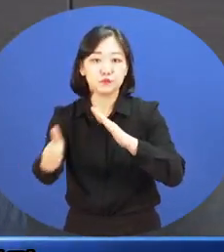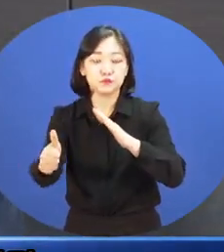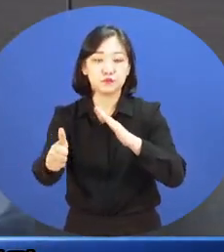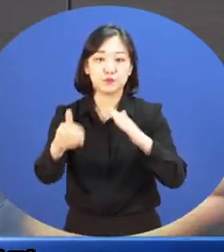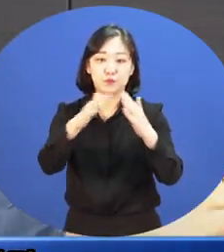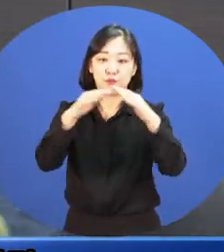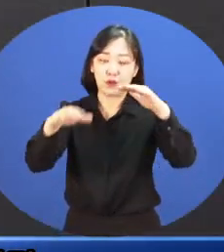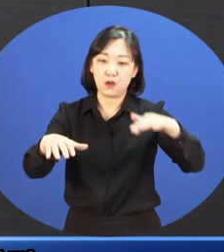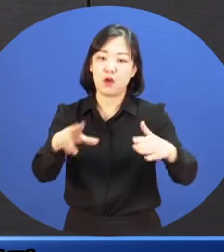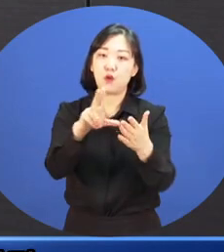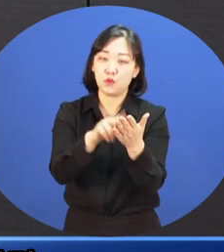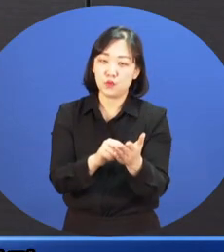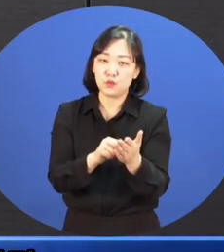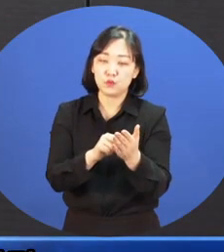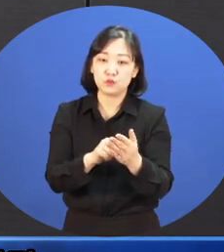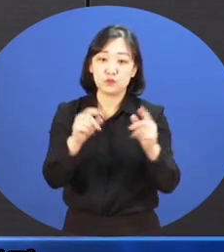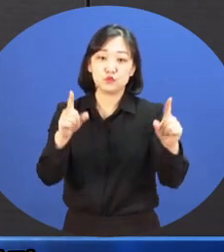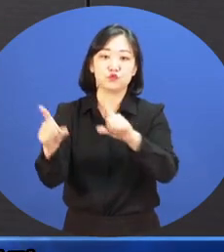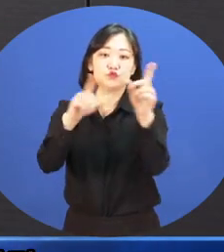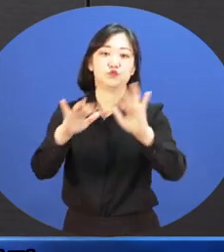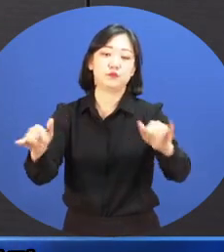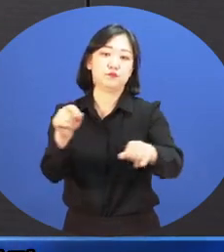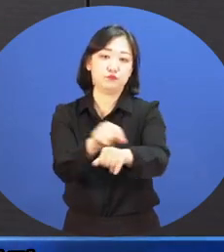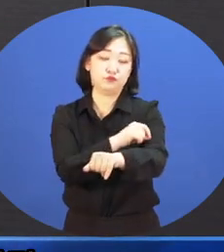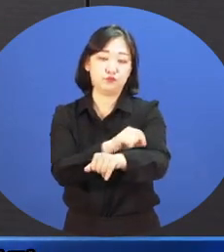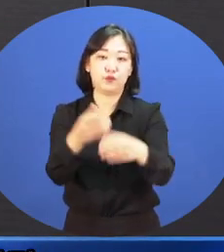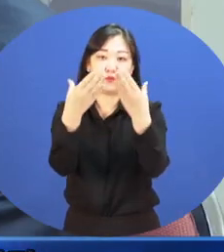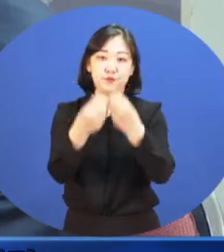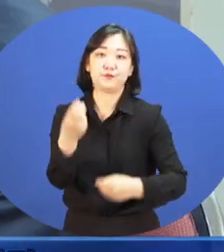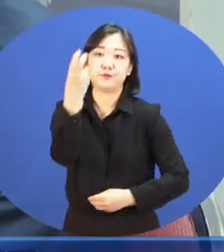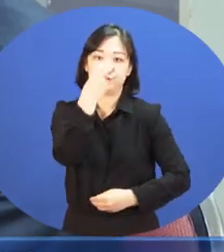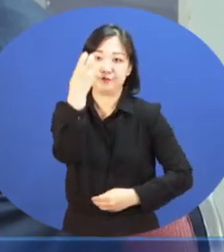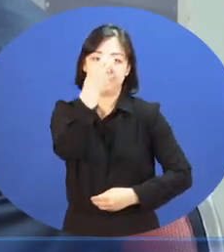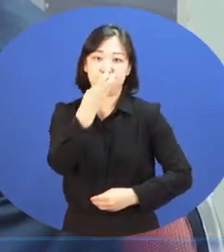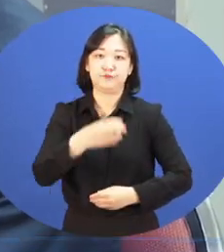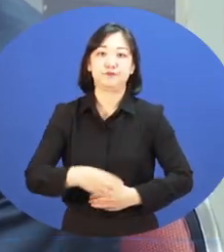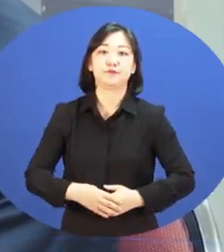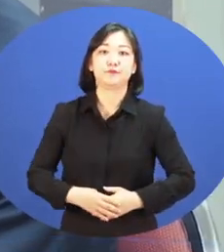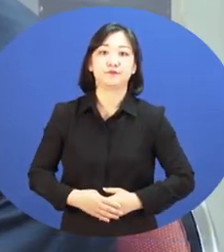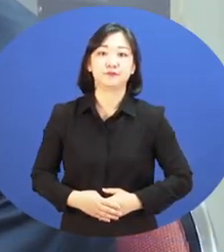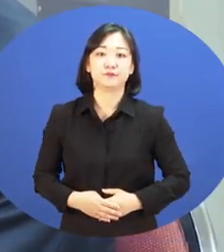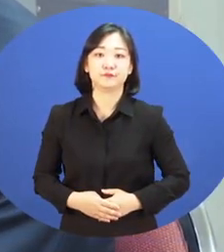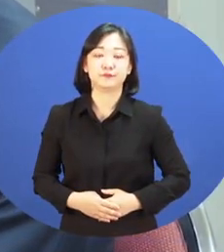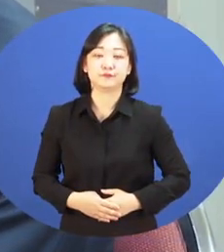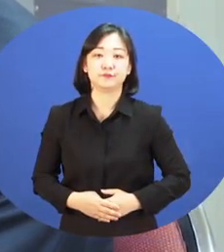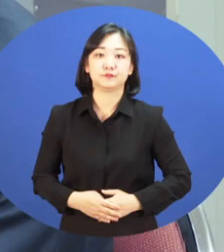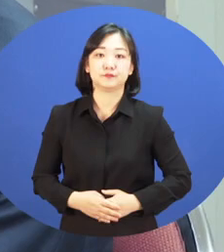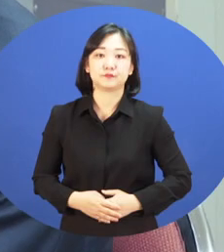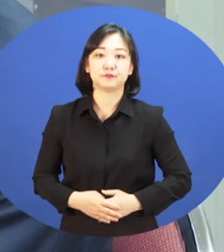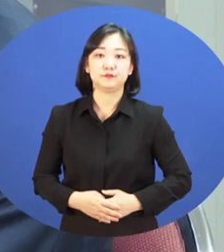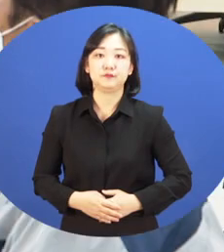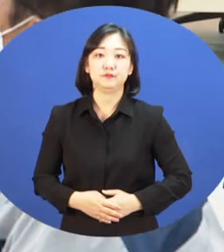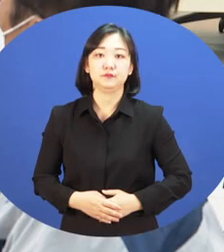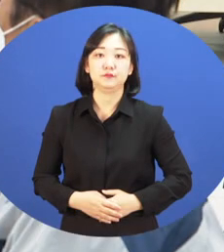방문하여 마을별 현황과 주민 불편 사항을 점검했습니다.